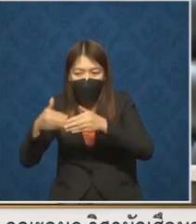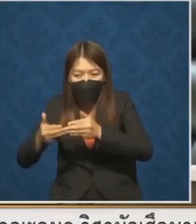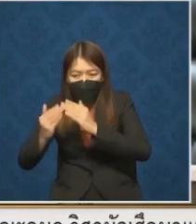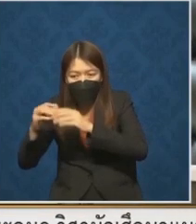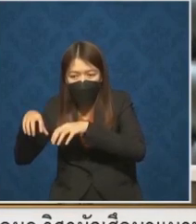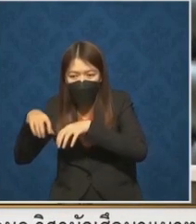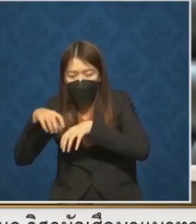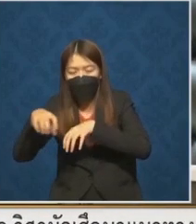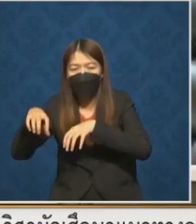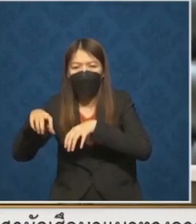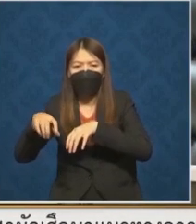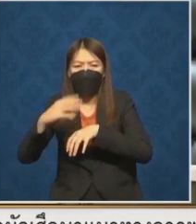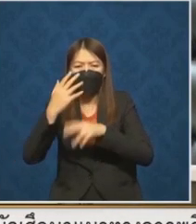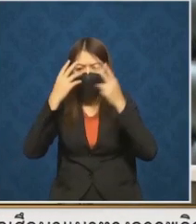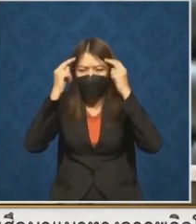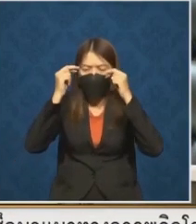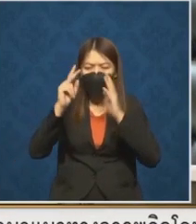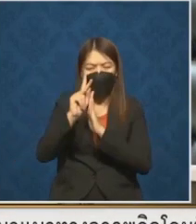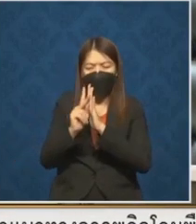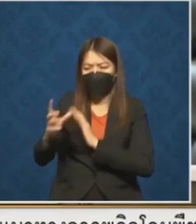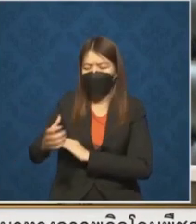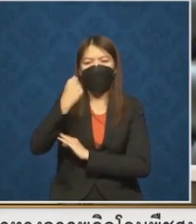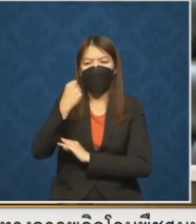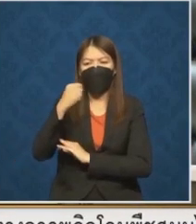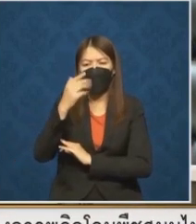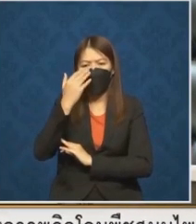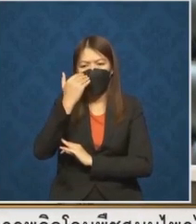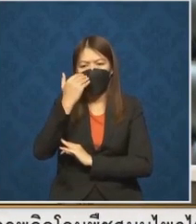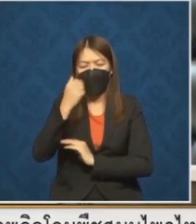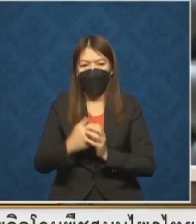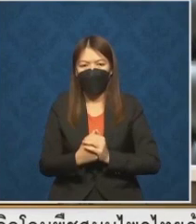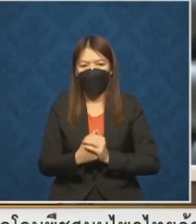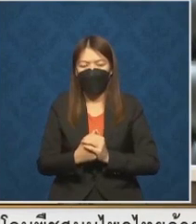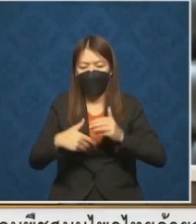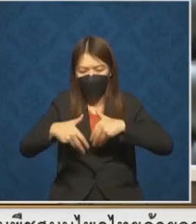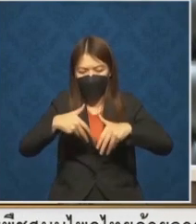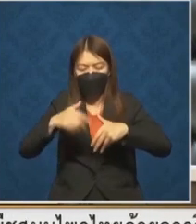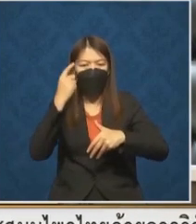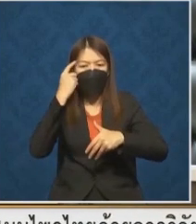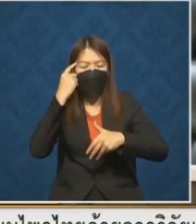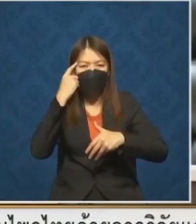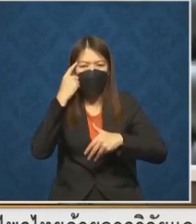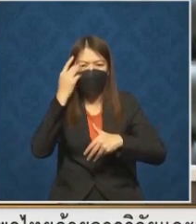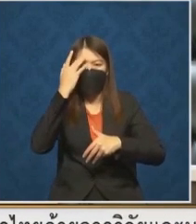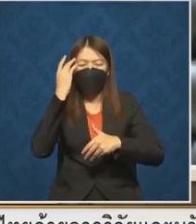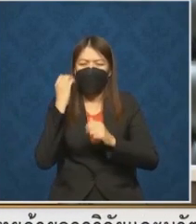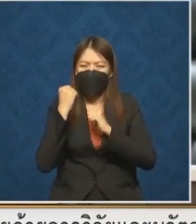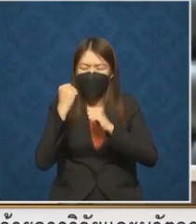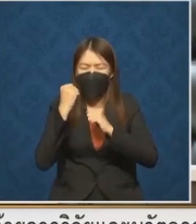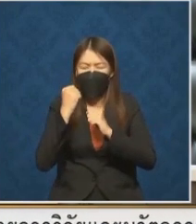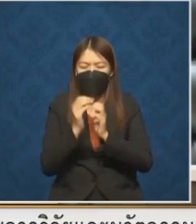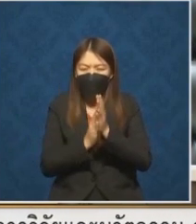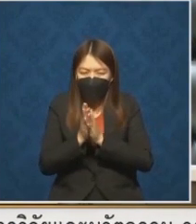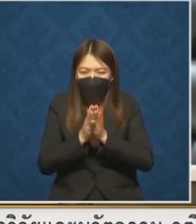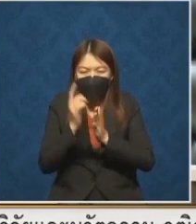ใช้กฎหมายที่เป็นอำนาจนิยมไปให้ประชาชนจากที่เป็นผู้แดงสิธิจะเหนแสง